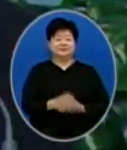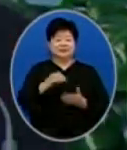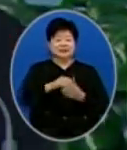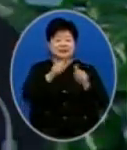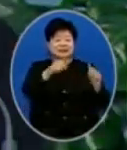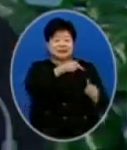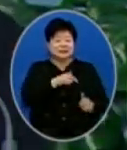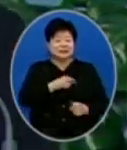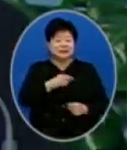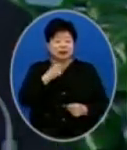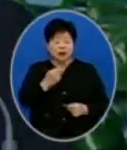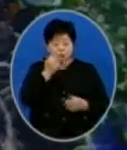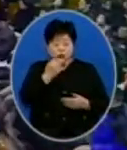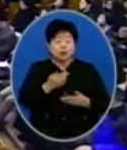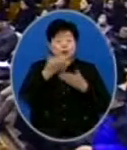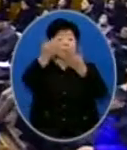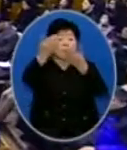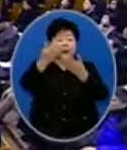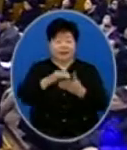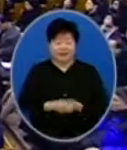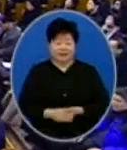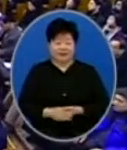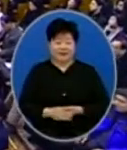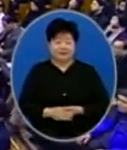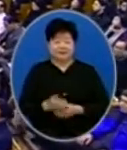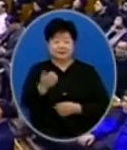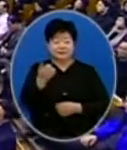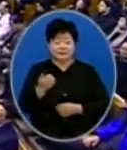스데반 집사가 순교하게 전에 한 그